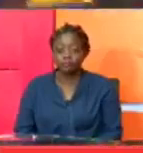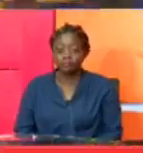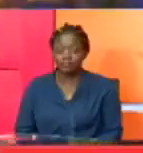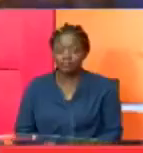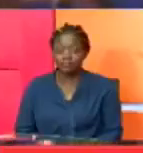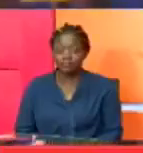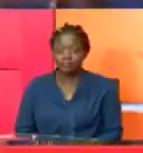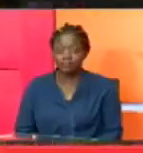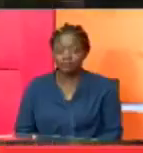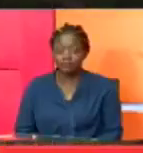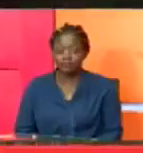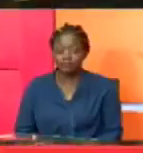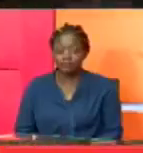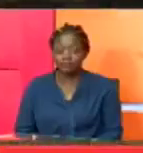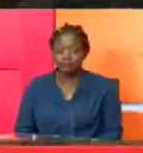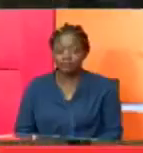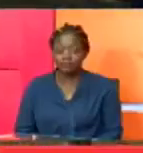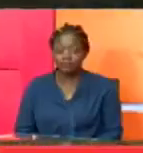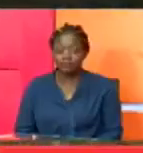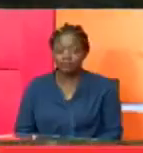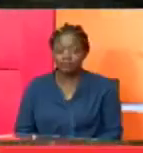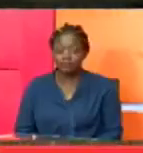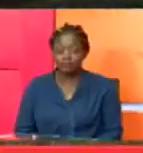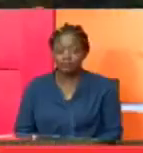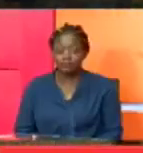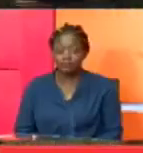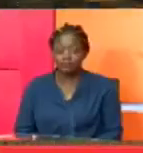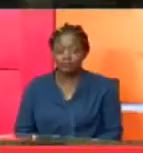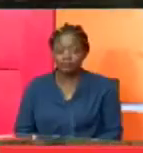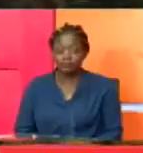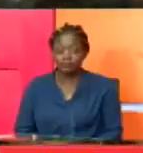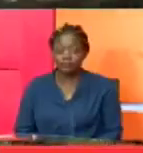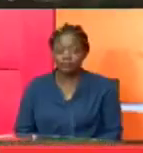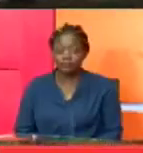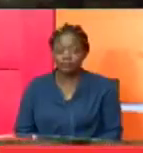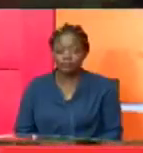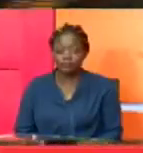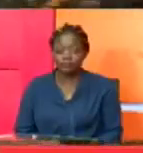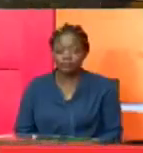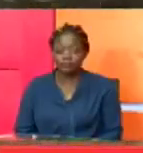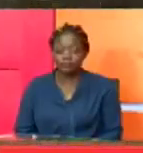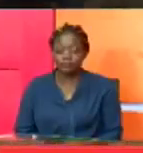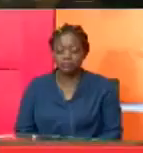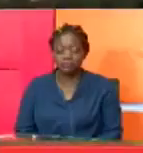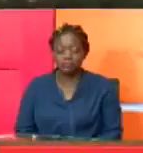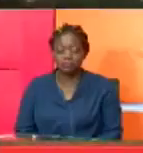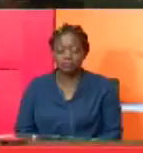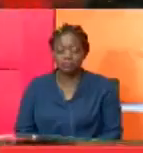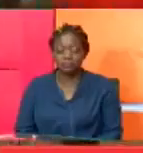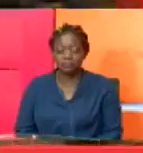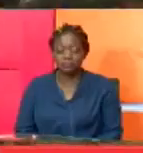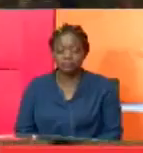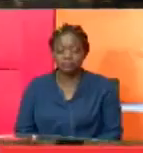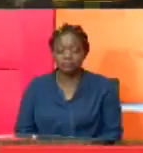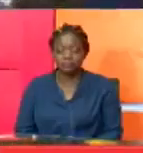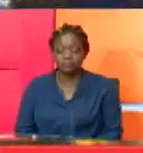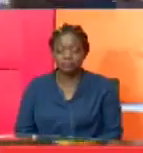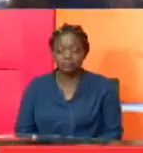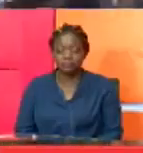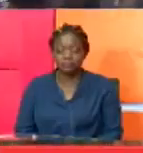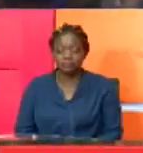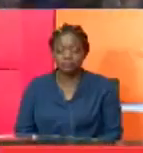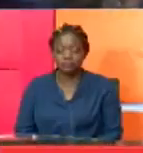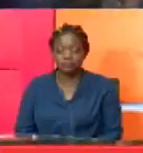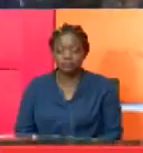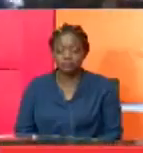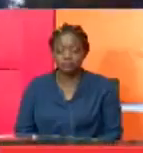ku bwereere Mbale. Mu kibinja kya Rwenzori Teraza Entails FC ekyaza Kigezo Mboyzi Luwero United ne Tolo United